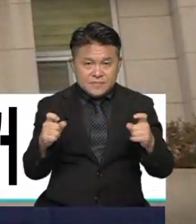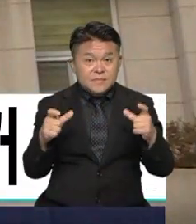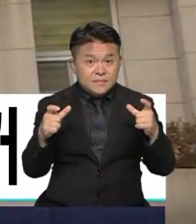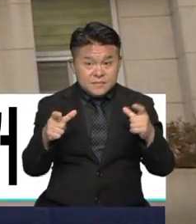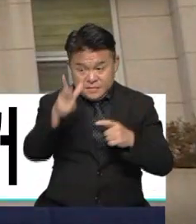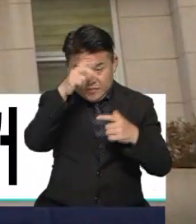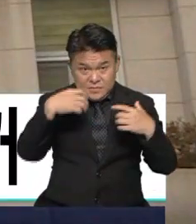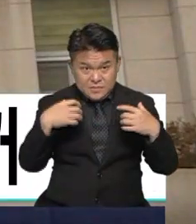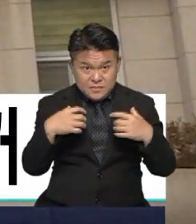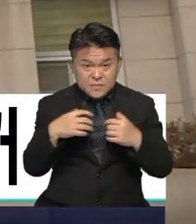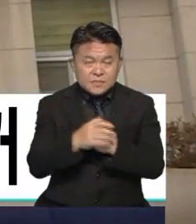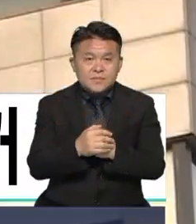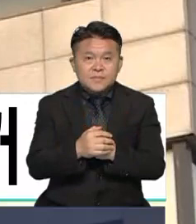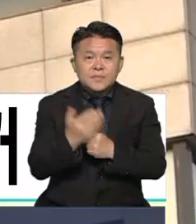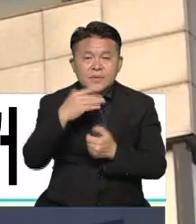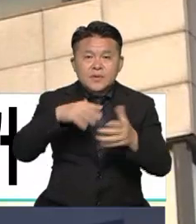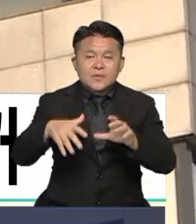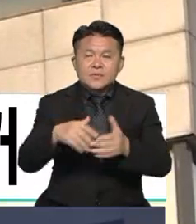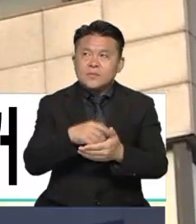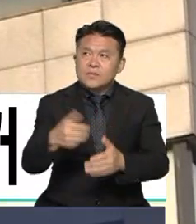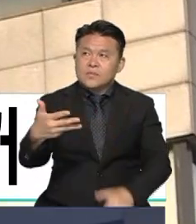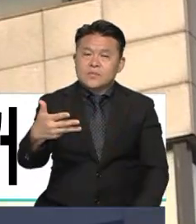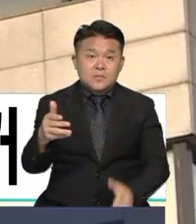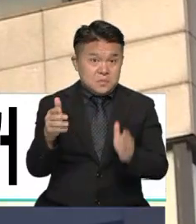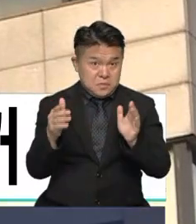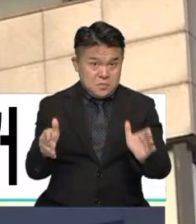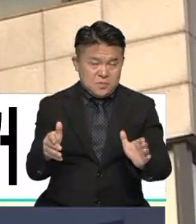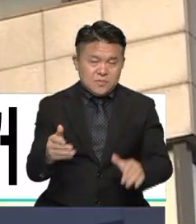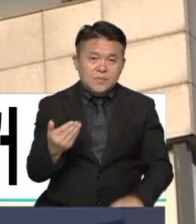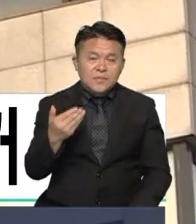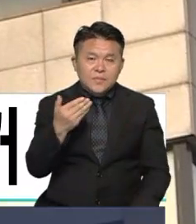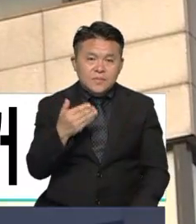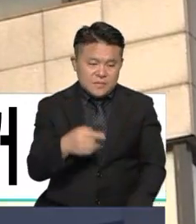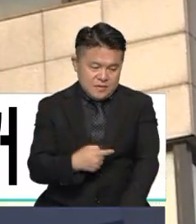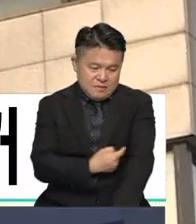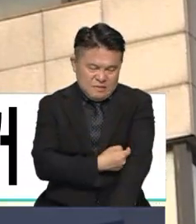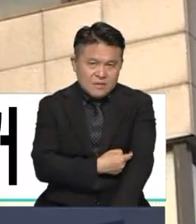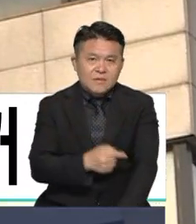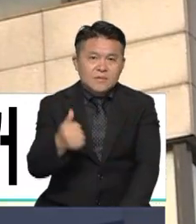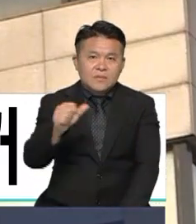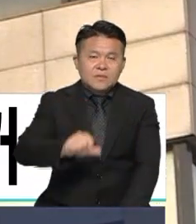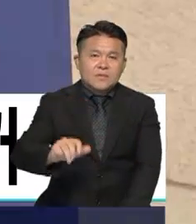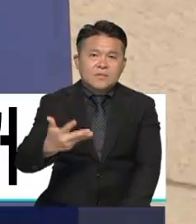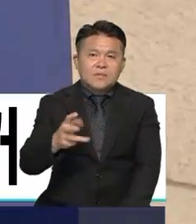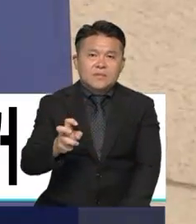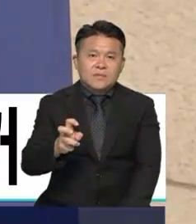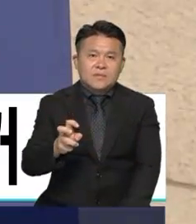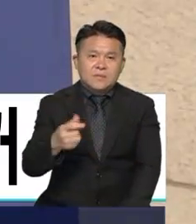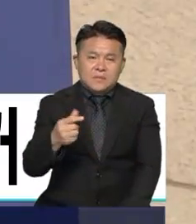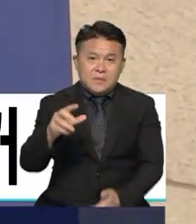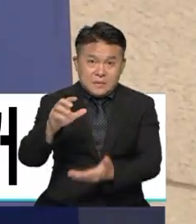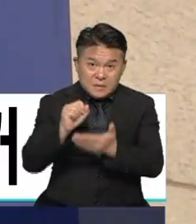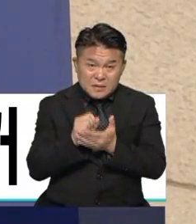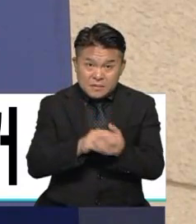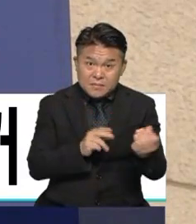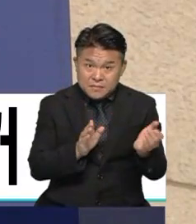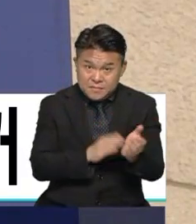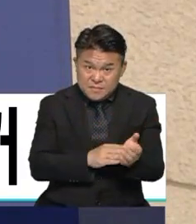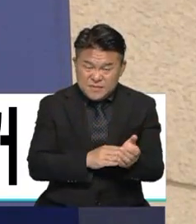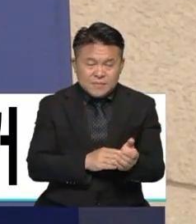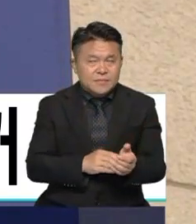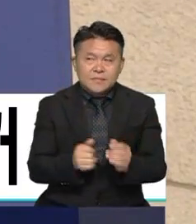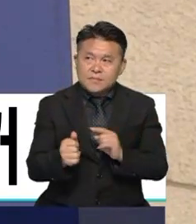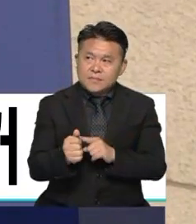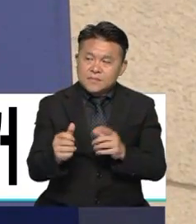동대문경찰서는 필리핀에서 8차례에 걸쳐 필로폰 5830g을 몰래 들여와 유통시킨 국내 유통